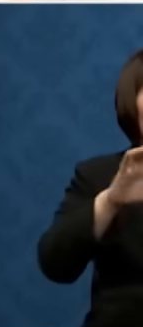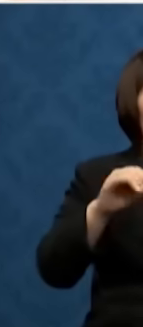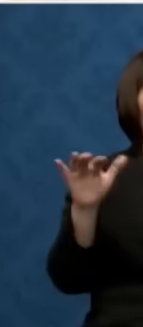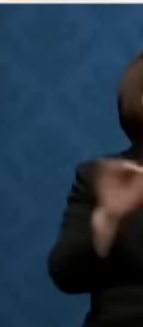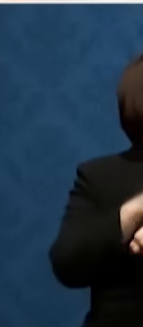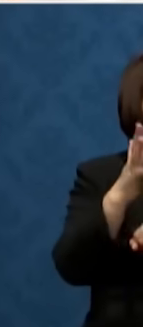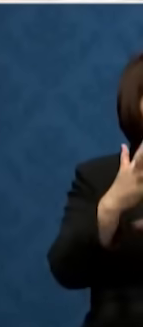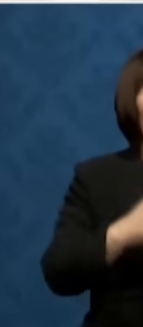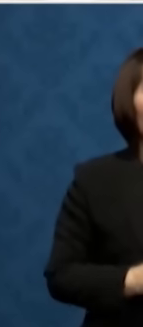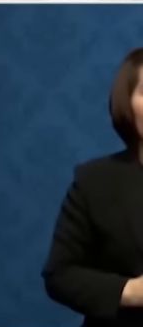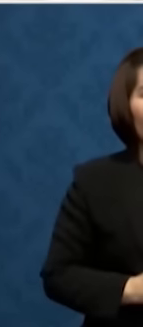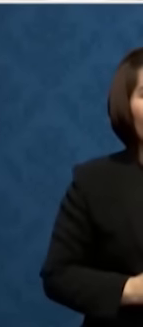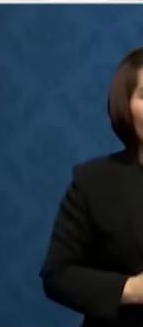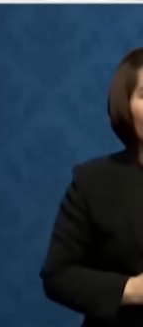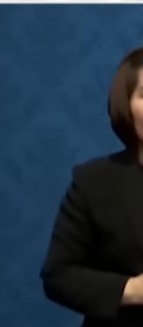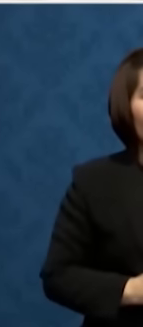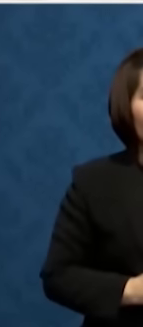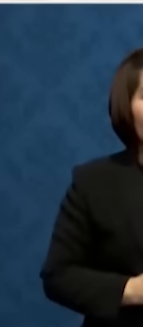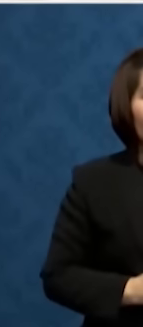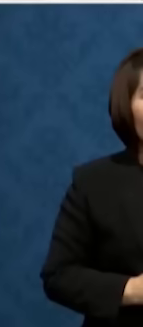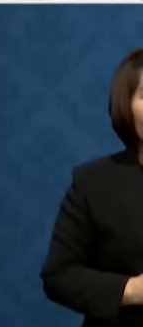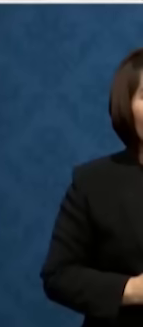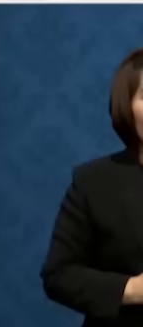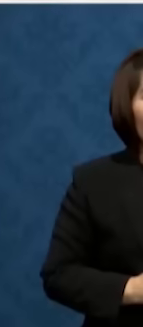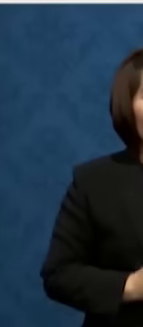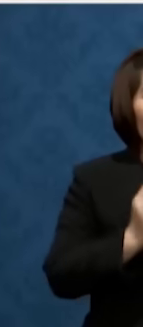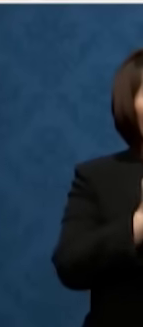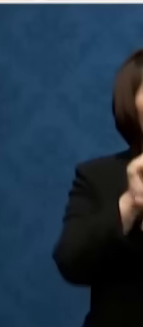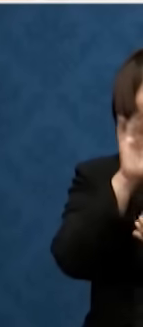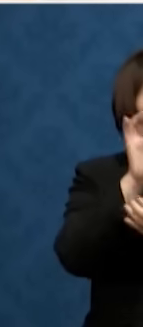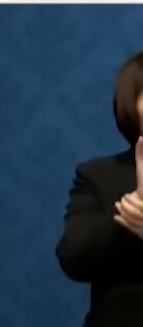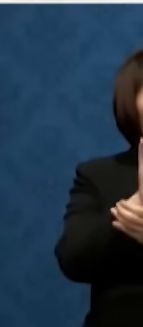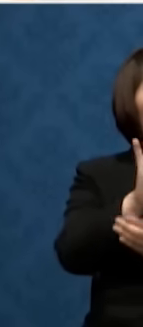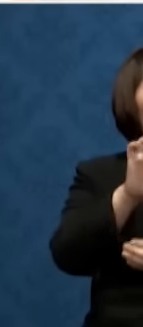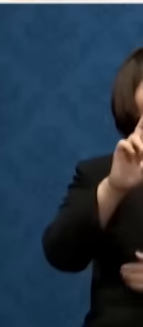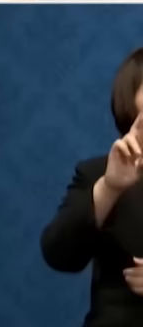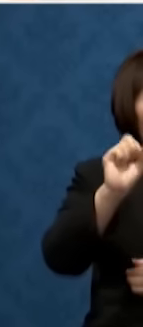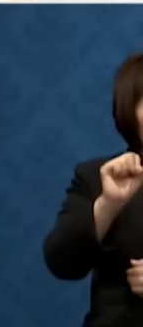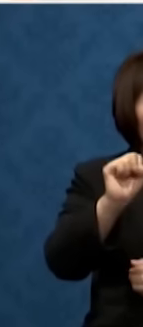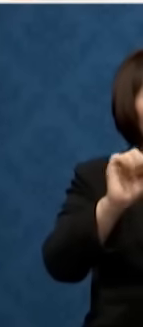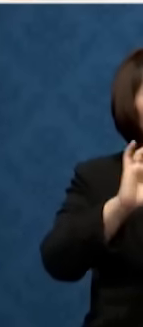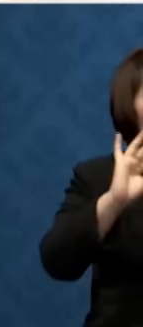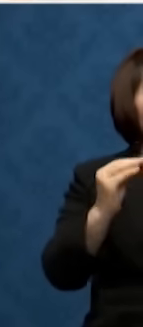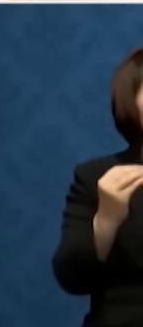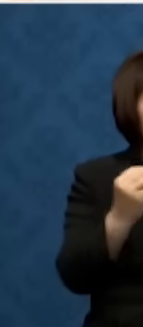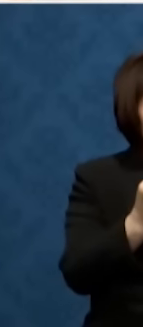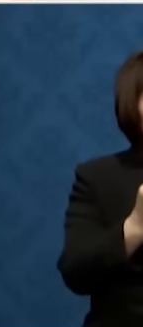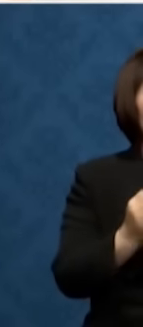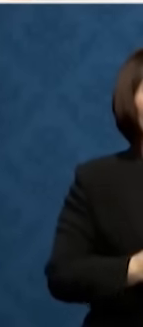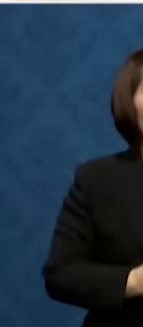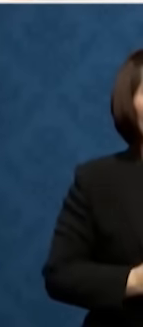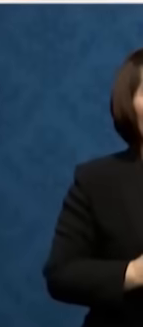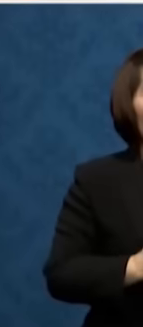สภาการที่ข้อบัญญัติหรือข้อบังคับสภาเนี่ยได้บัญญัติไว้เนี่ยนะครับถือว่าเป็นกฎหม